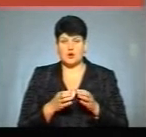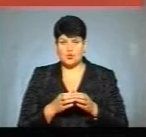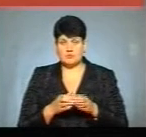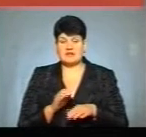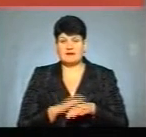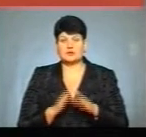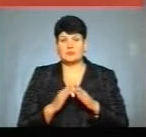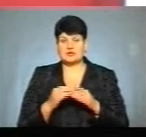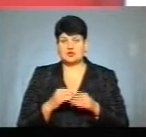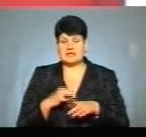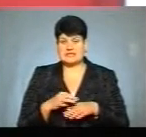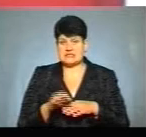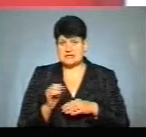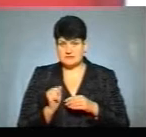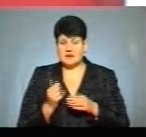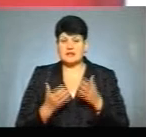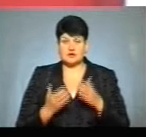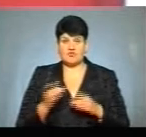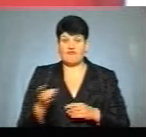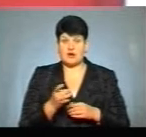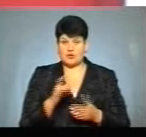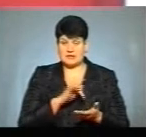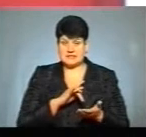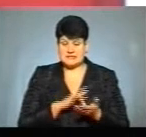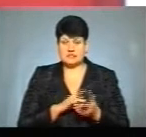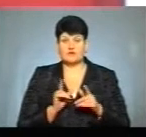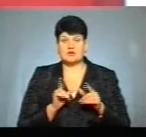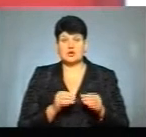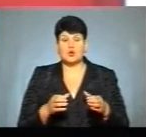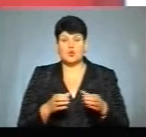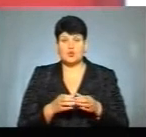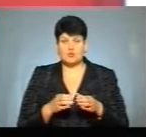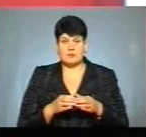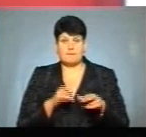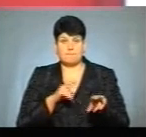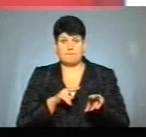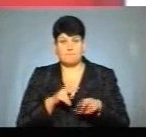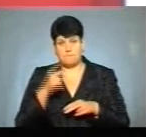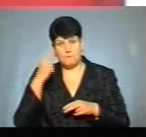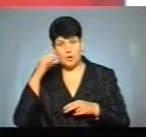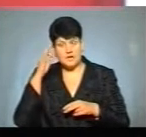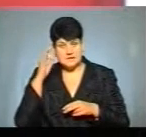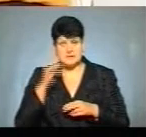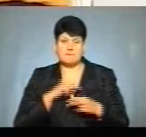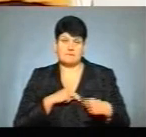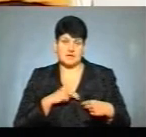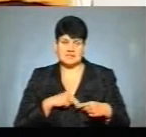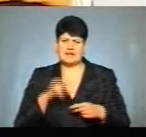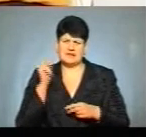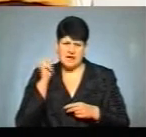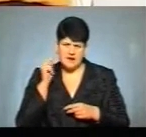факти домашнього насильства. Якщо ж в межах районних центрів, то виїжджає група реагування патрульної поліції. Працівники